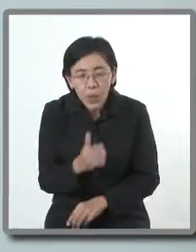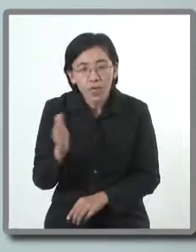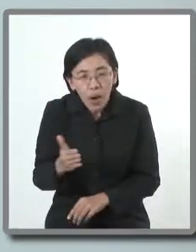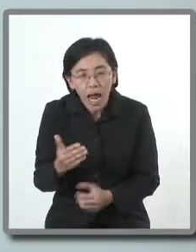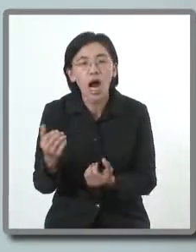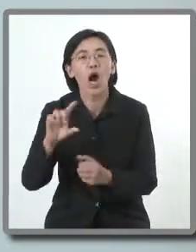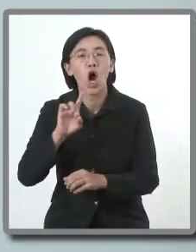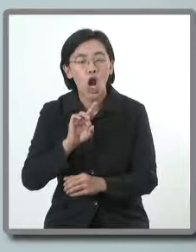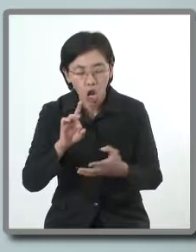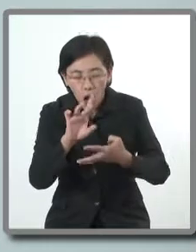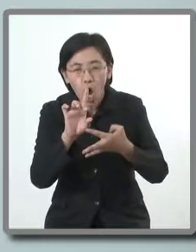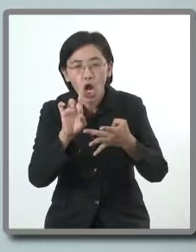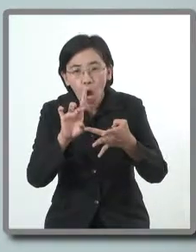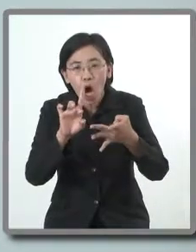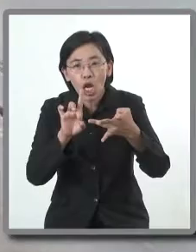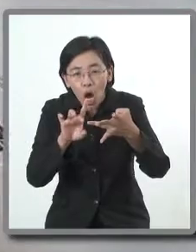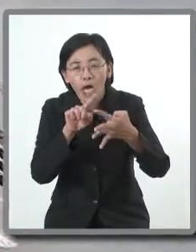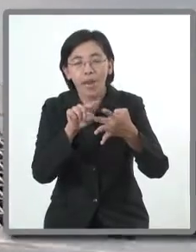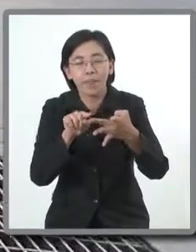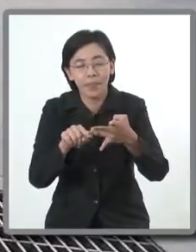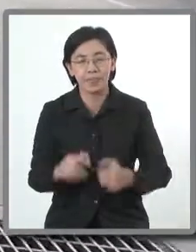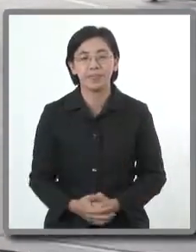คัน100คันแต่ละเดือนนะครับ